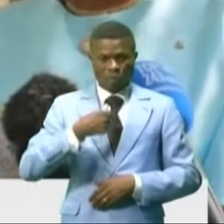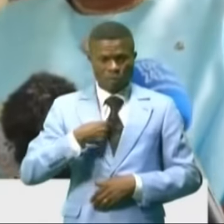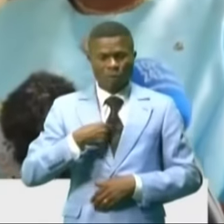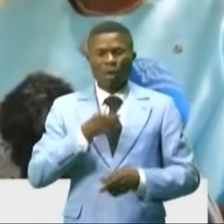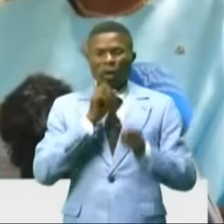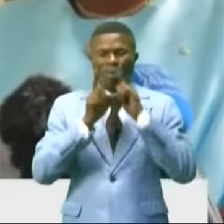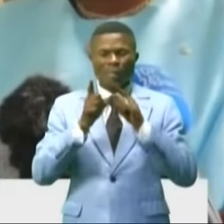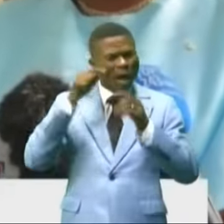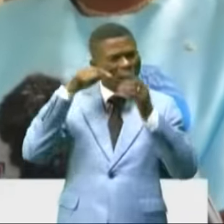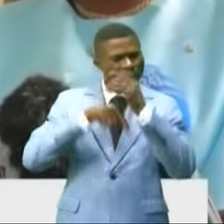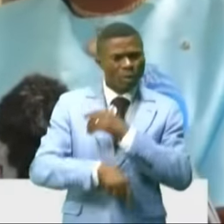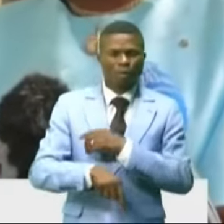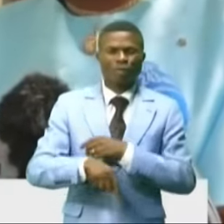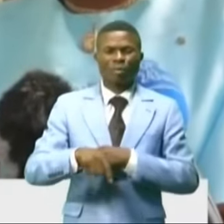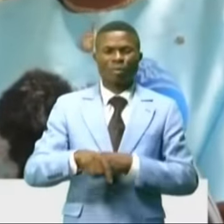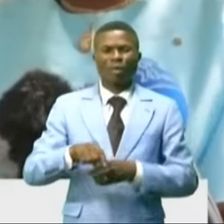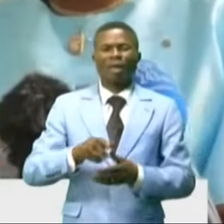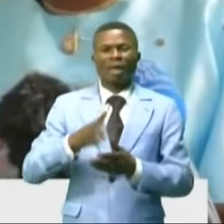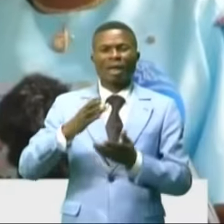tout petit peu